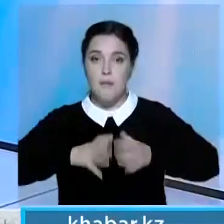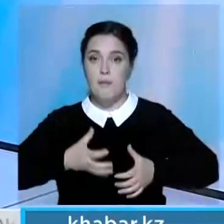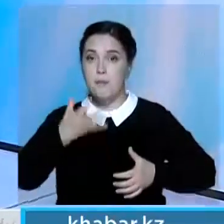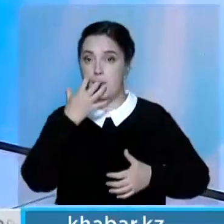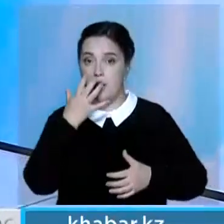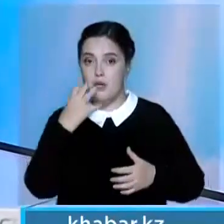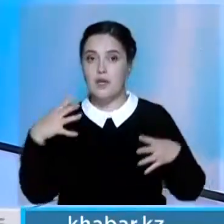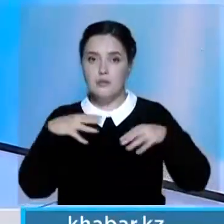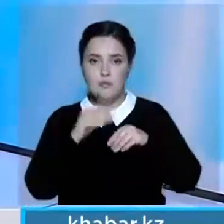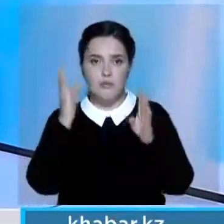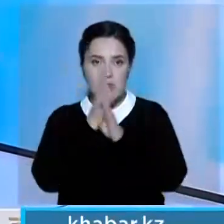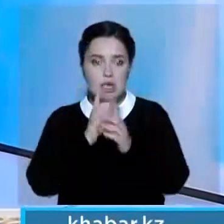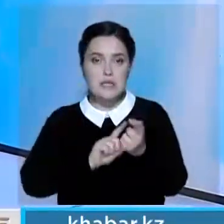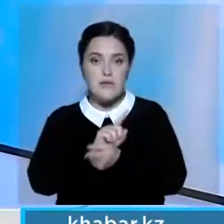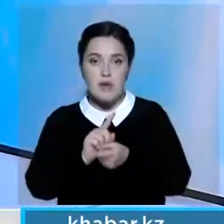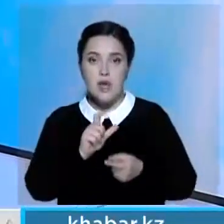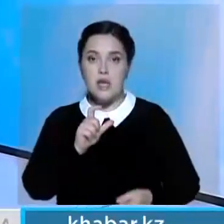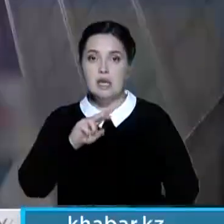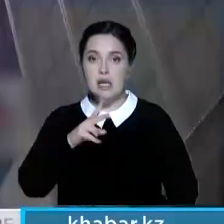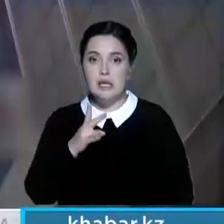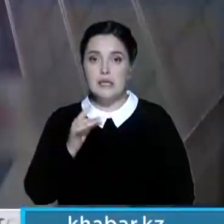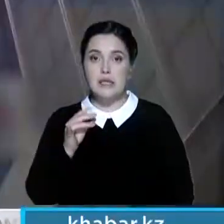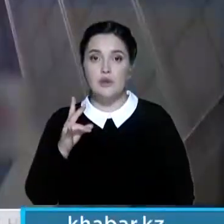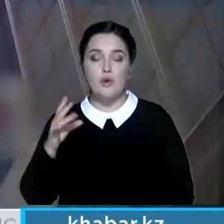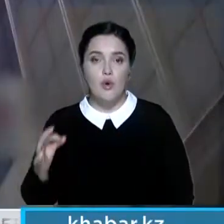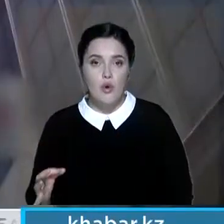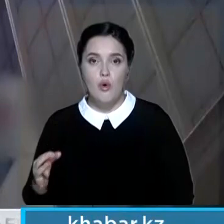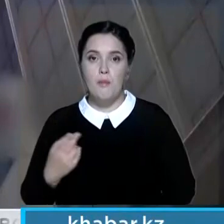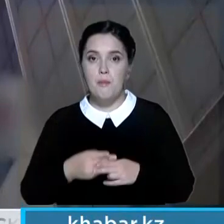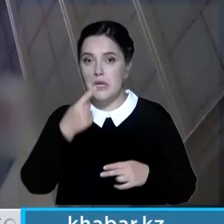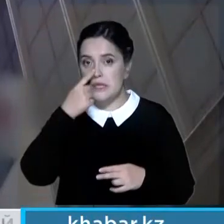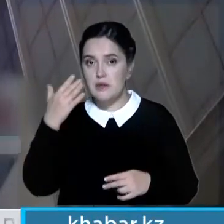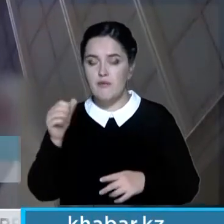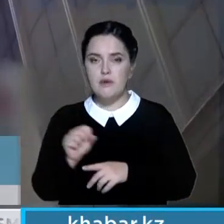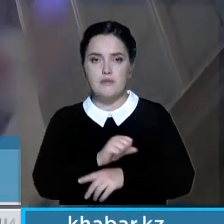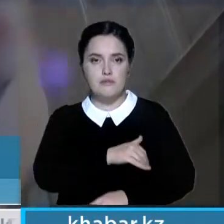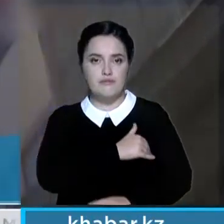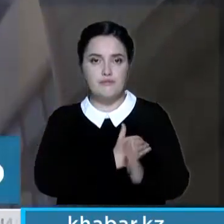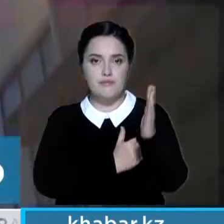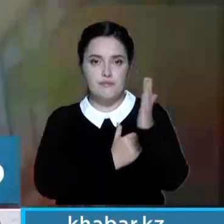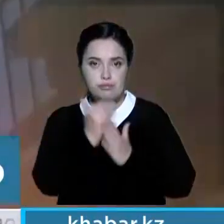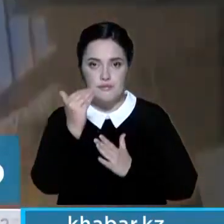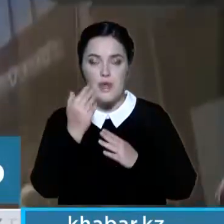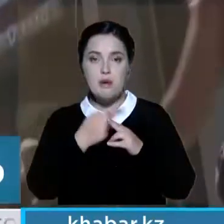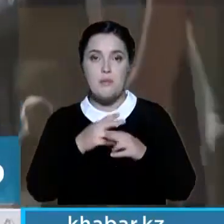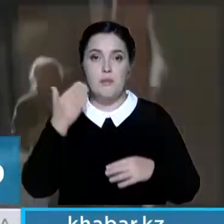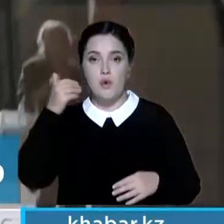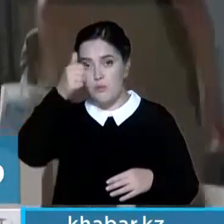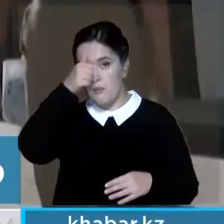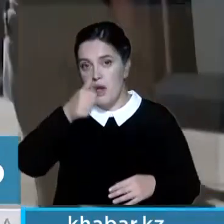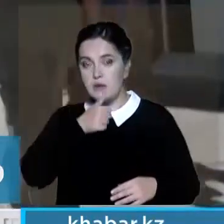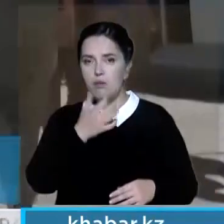потепление в сочетании с природным явлением Эль-Ниньо способствовало недавним рекордным температурам. Прошлый месяц стал